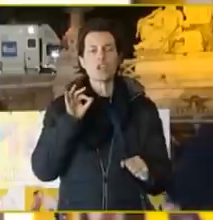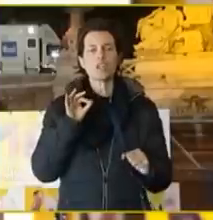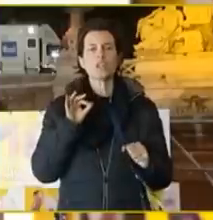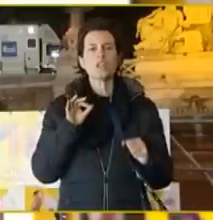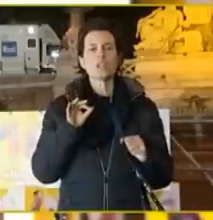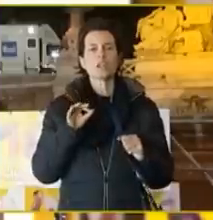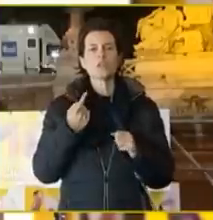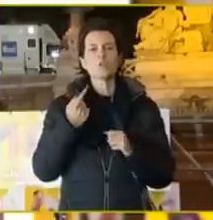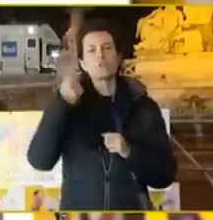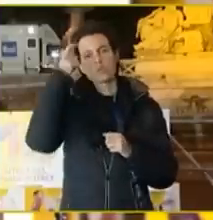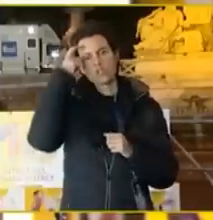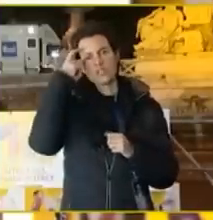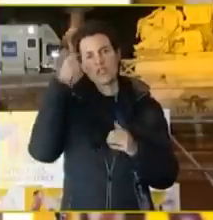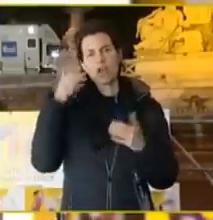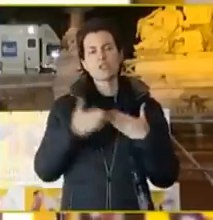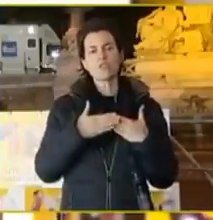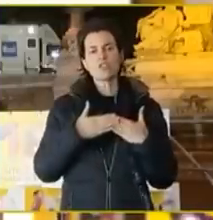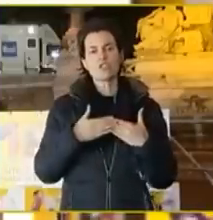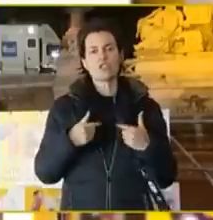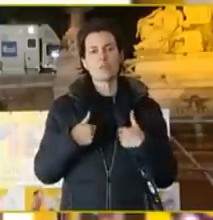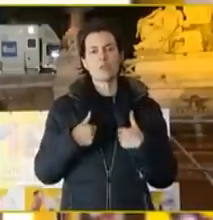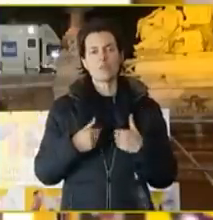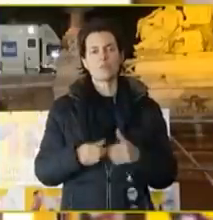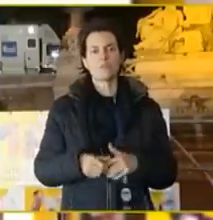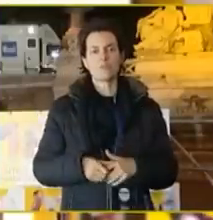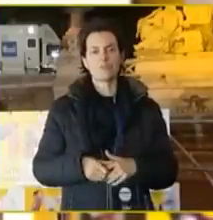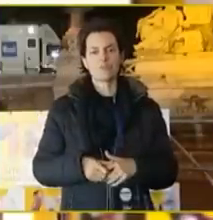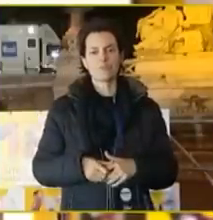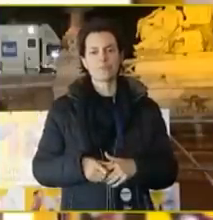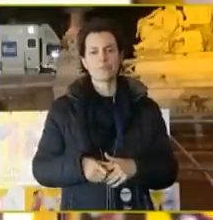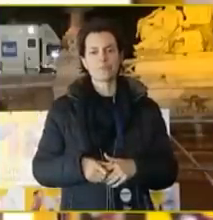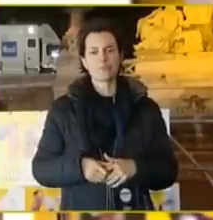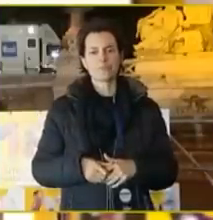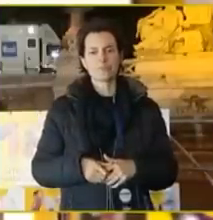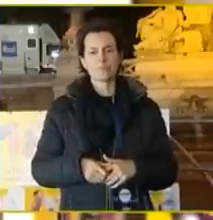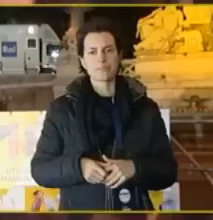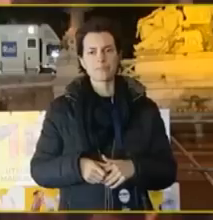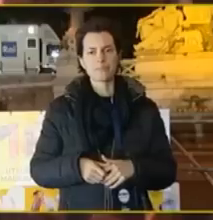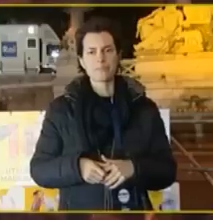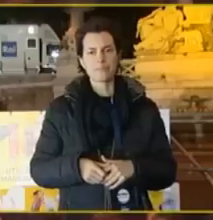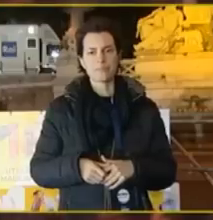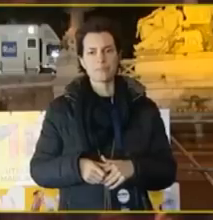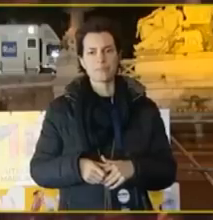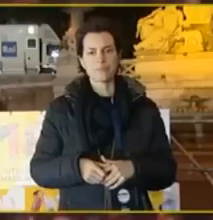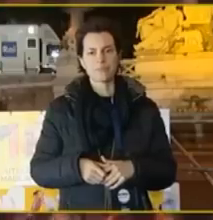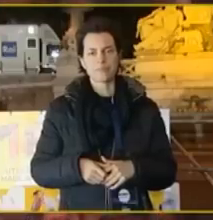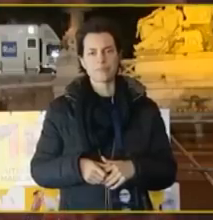dalla nostra parte, che stia con noi nei momenti più difficili della nostra vita.